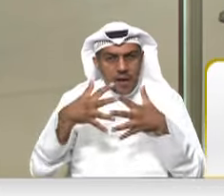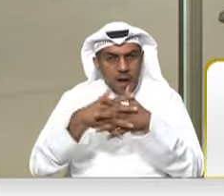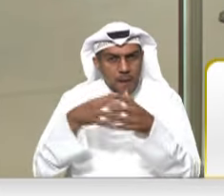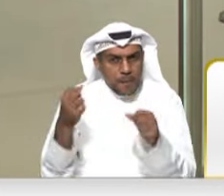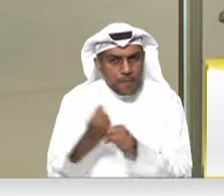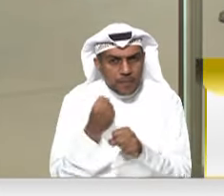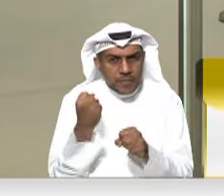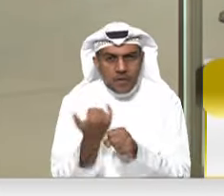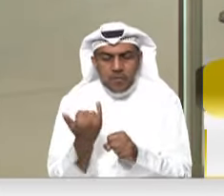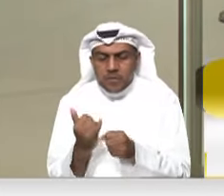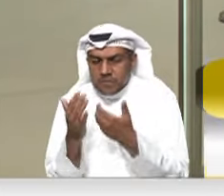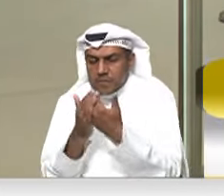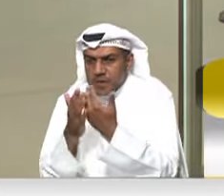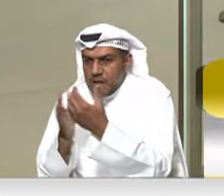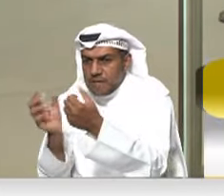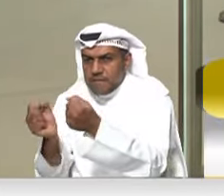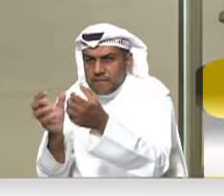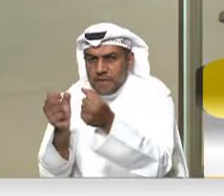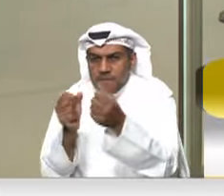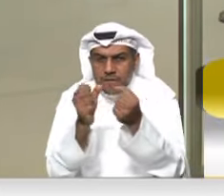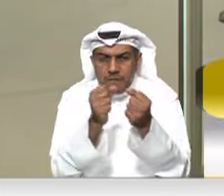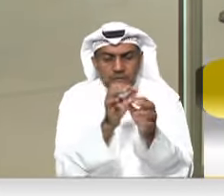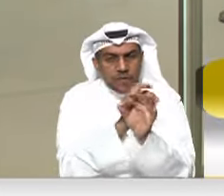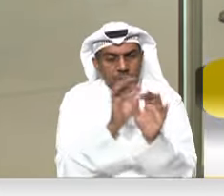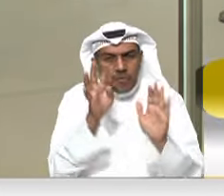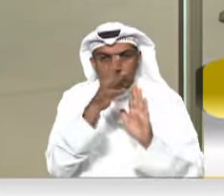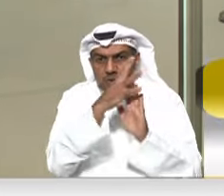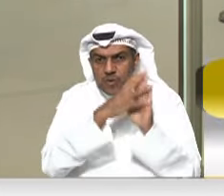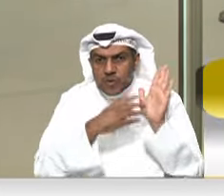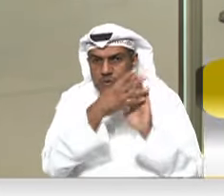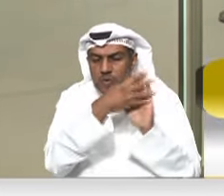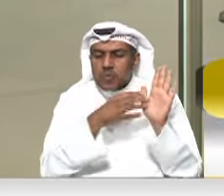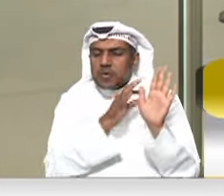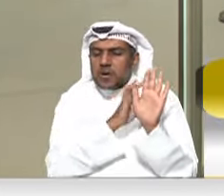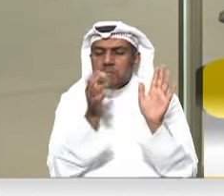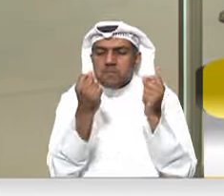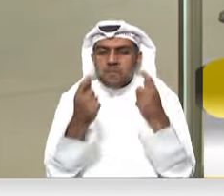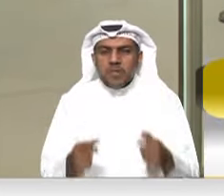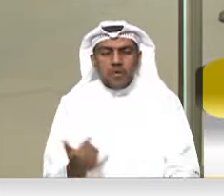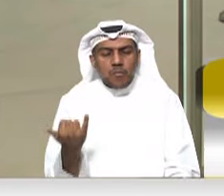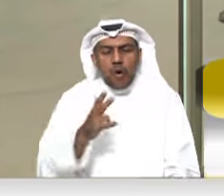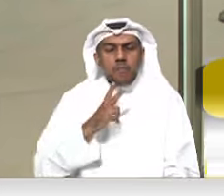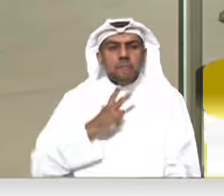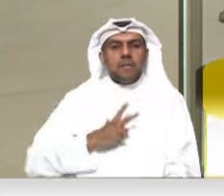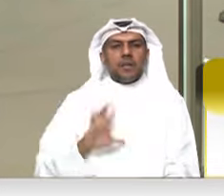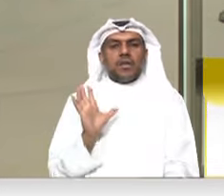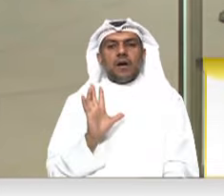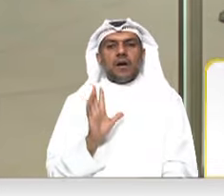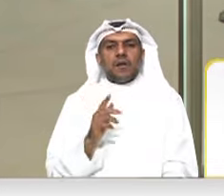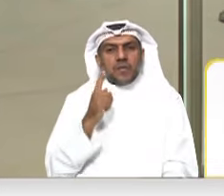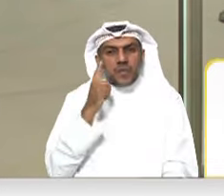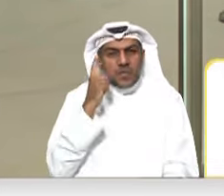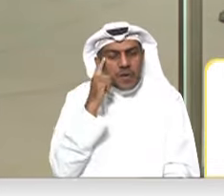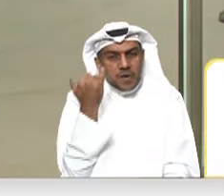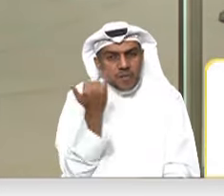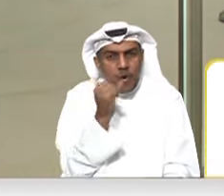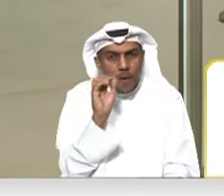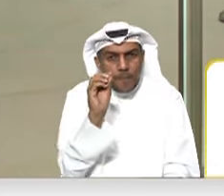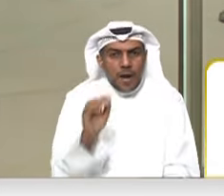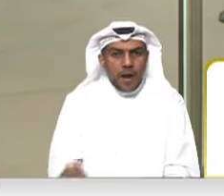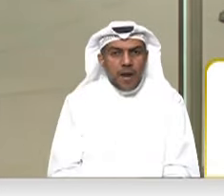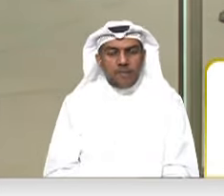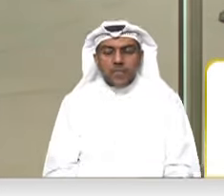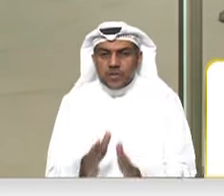أفضل لركابها وعملائها بجميع رحلاتها، ودائما يكون الراكب حريص على أن يكون عنده